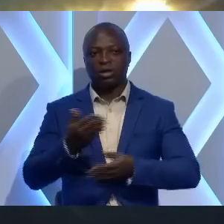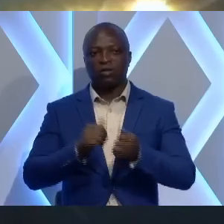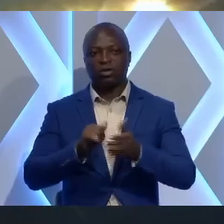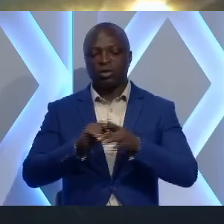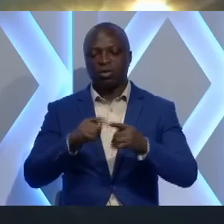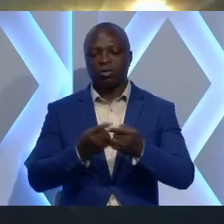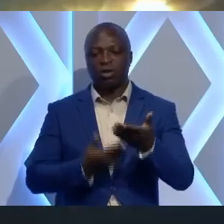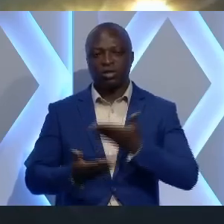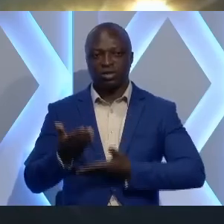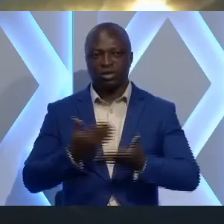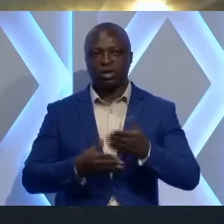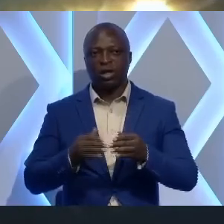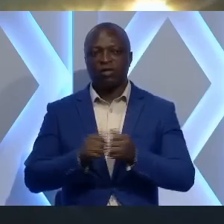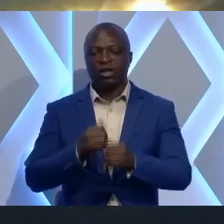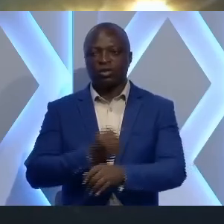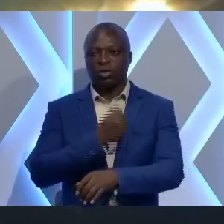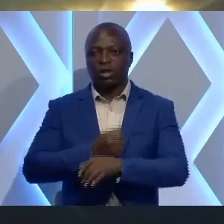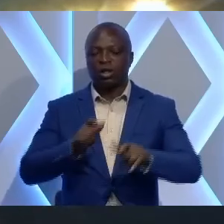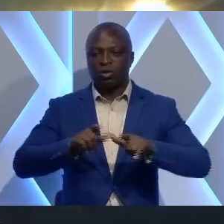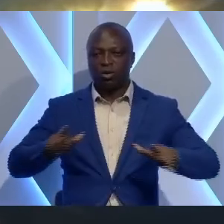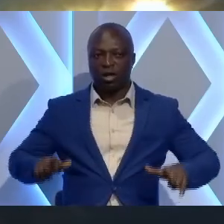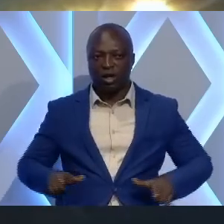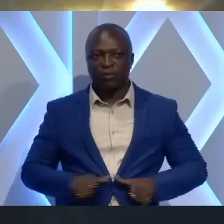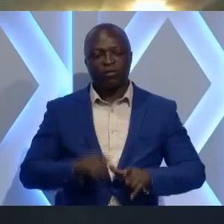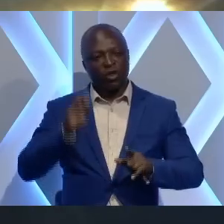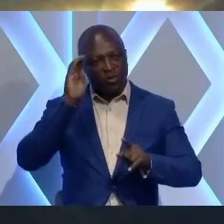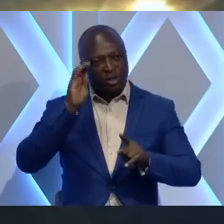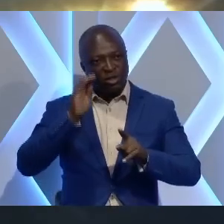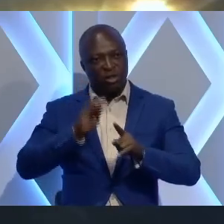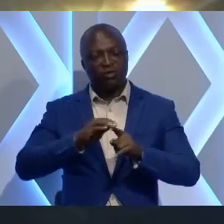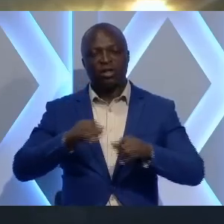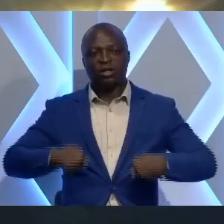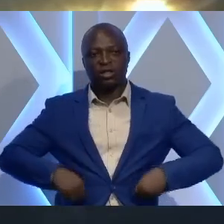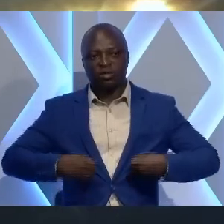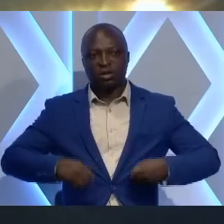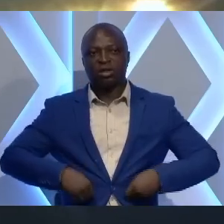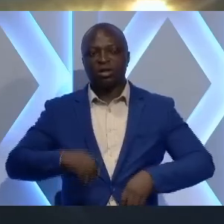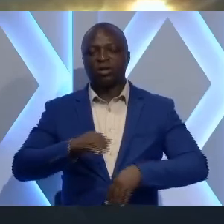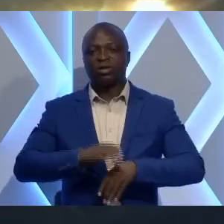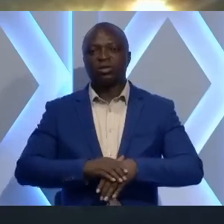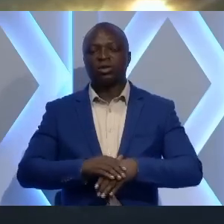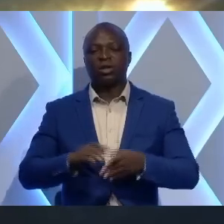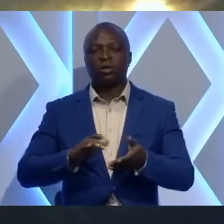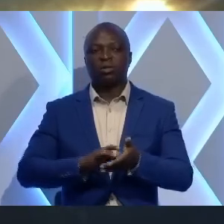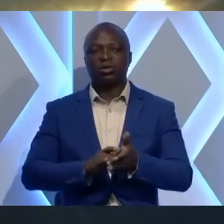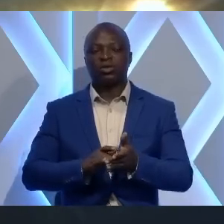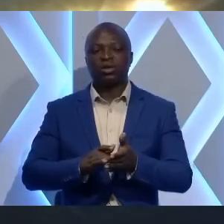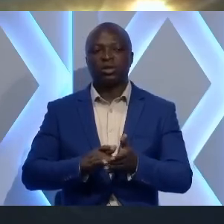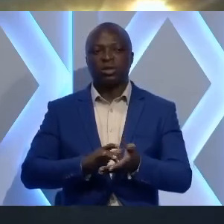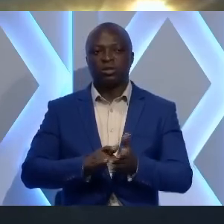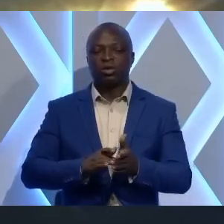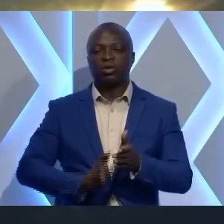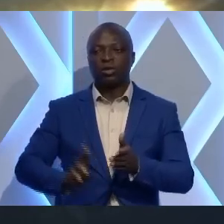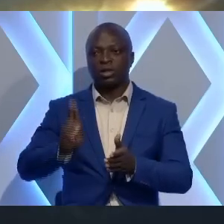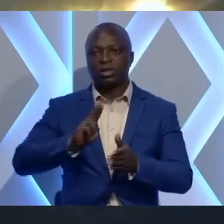pour des échanges avec les autorités locales. Objectif, les sensibiliser sur les produits chimiques utilisés aujourd'hui